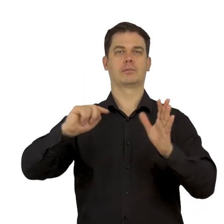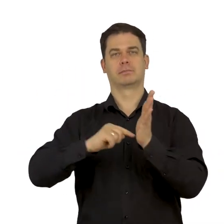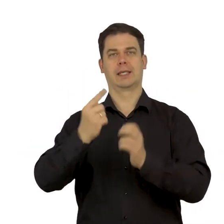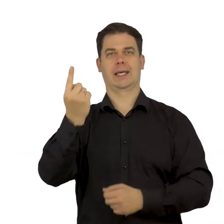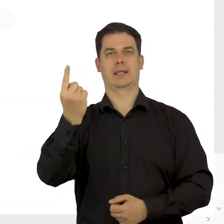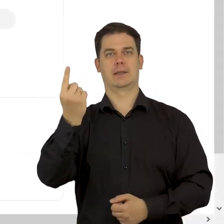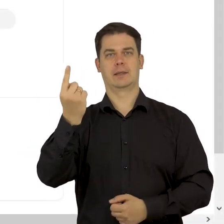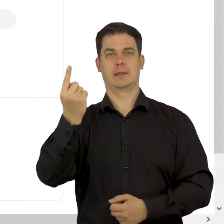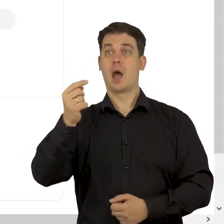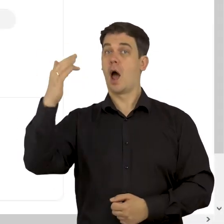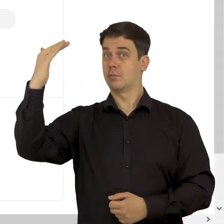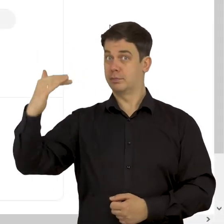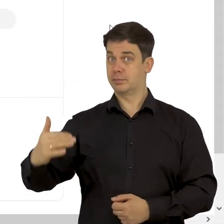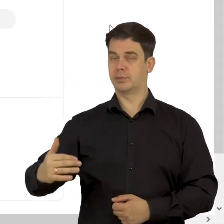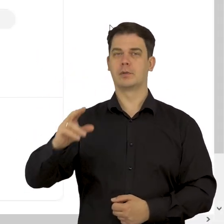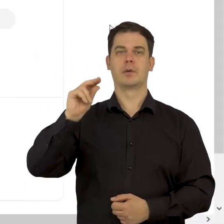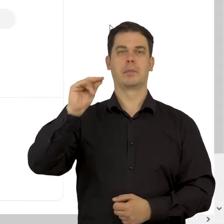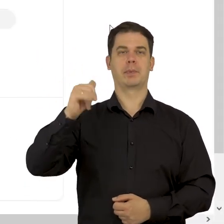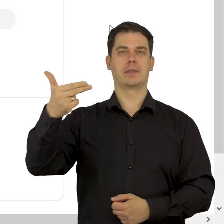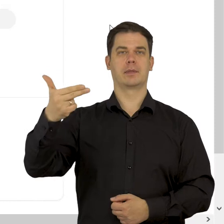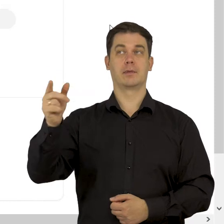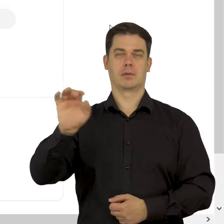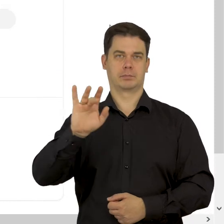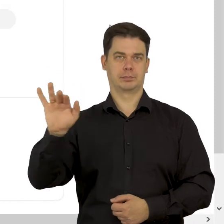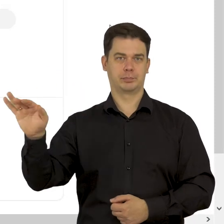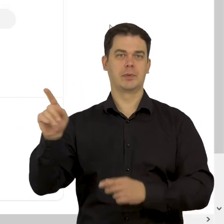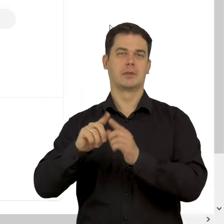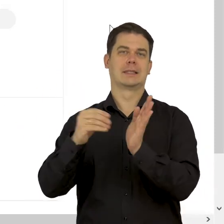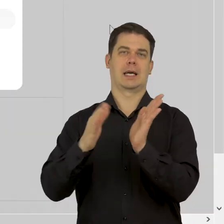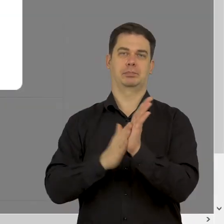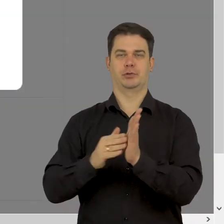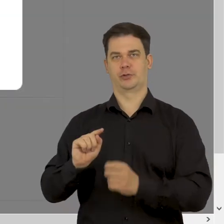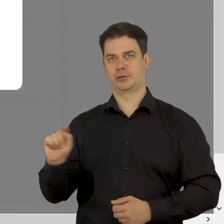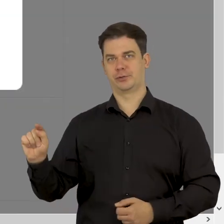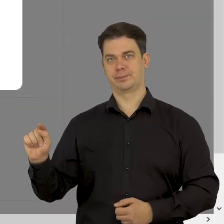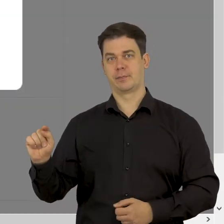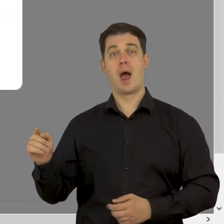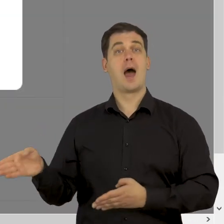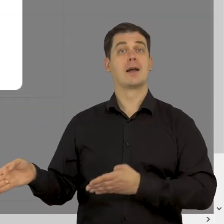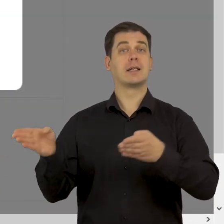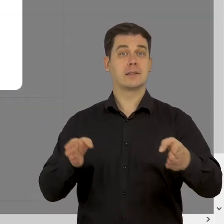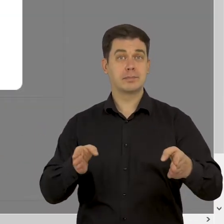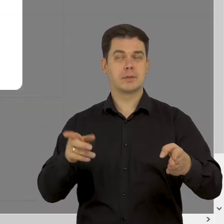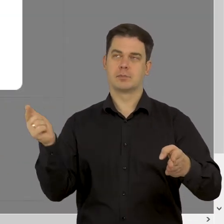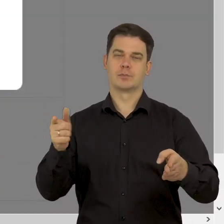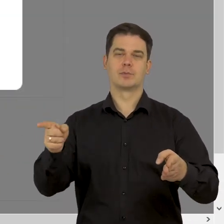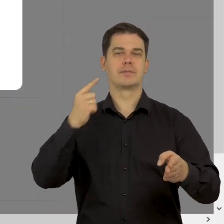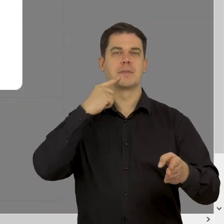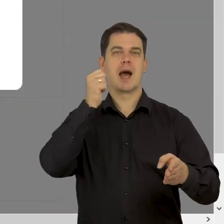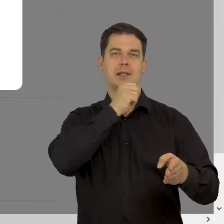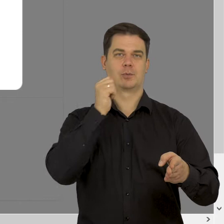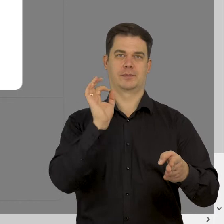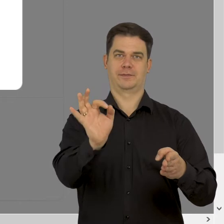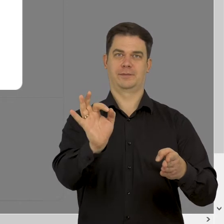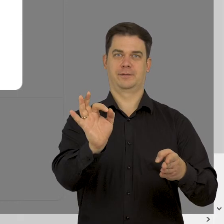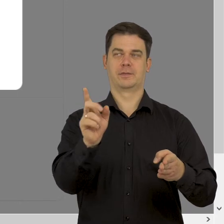192.168.8.1. Teraz wpisz PIN do swojej karty SIM i kliknij Zapisz. W kolejnym oknie trzeba będzie wpisać domyślne hasło do